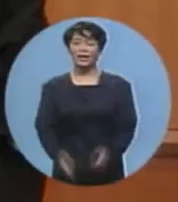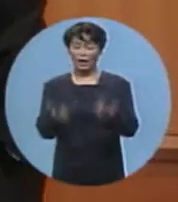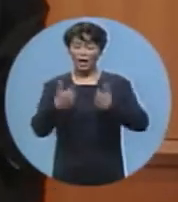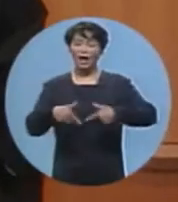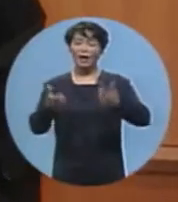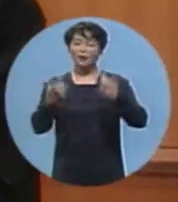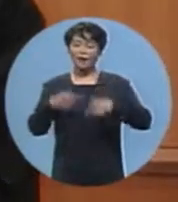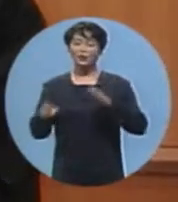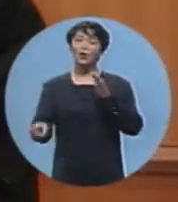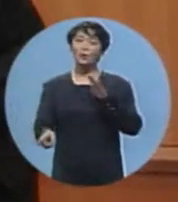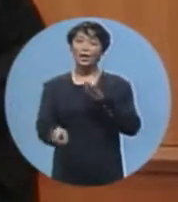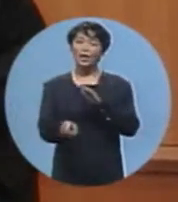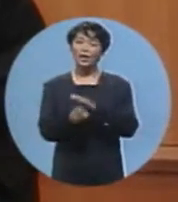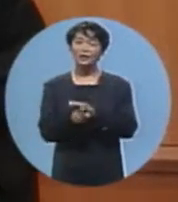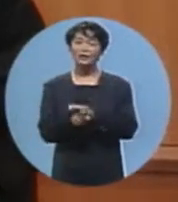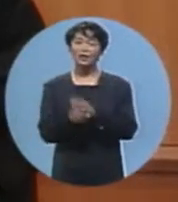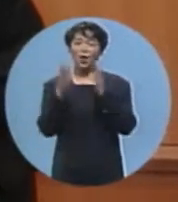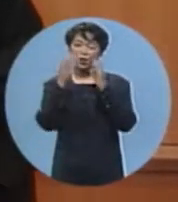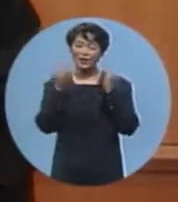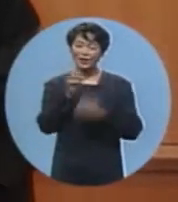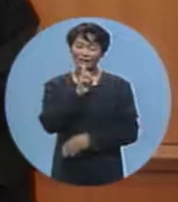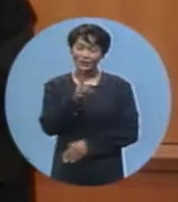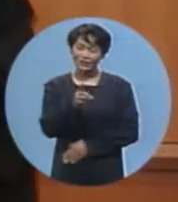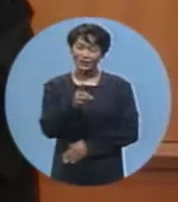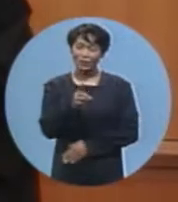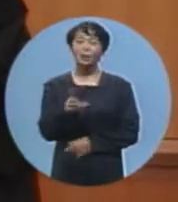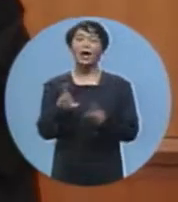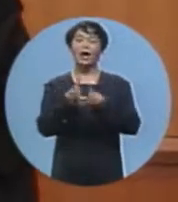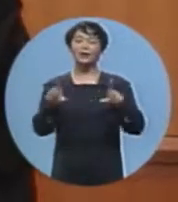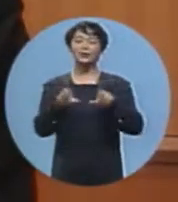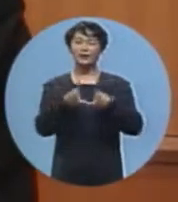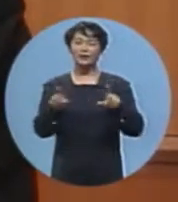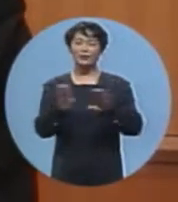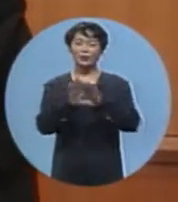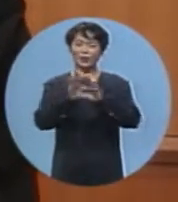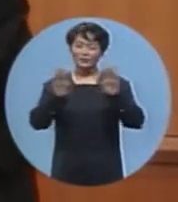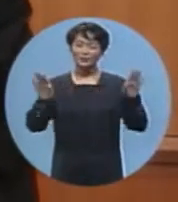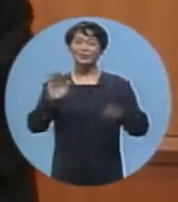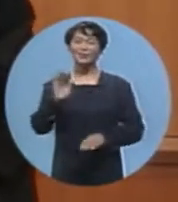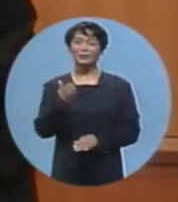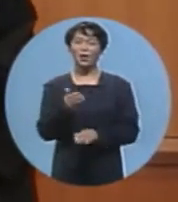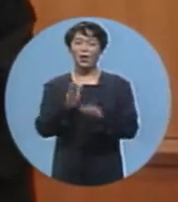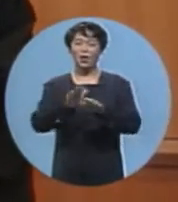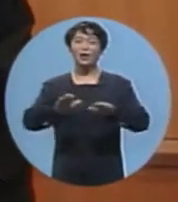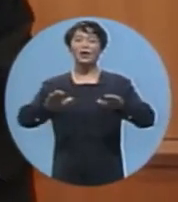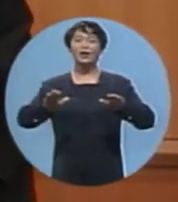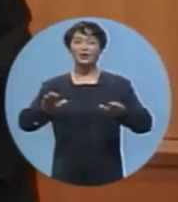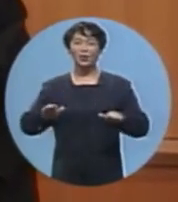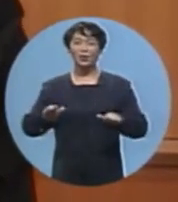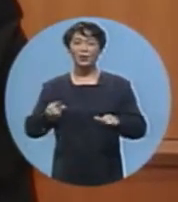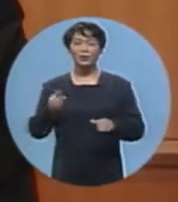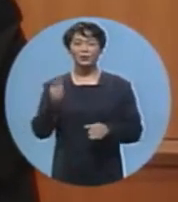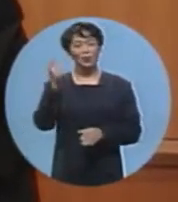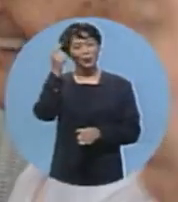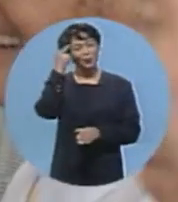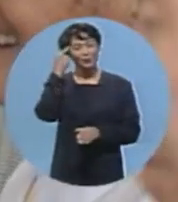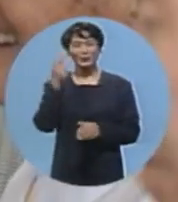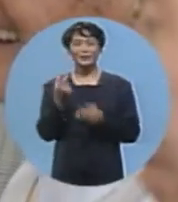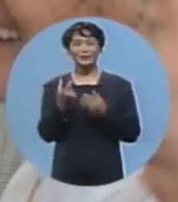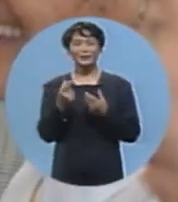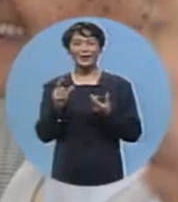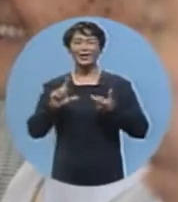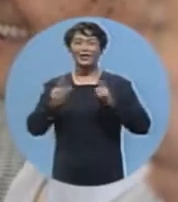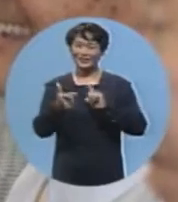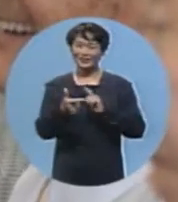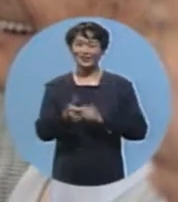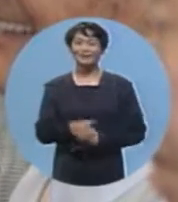毎度バカバカしいお笑いでと普段はこう行くんですが、今日はそういう方に思う通りにはいかないんですな。